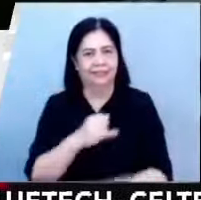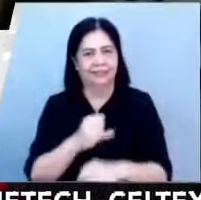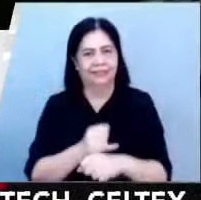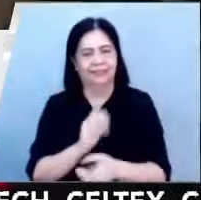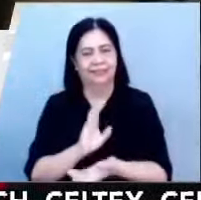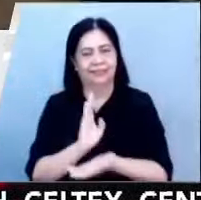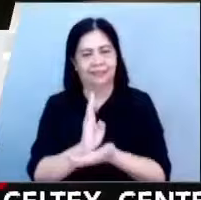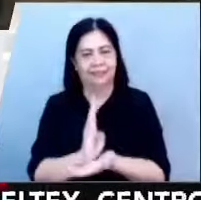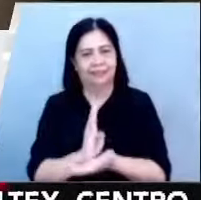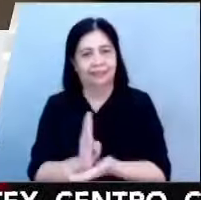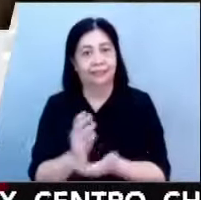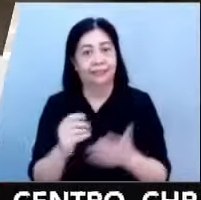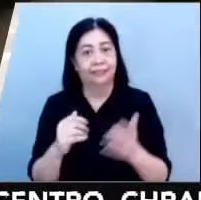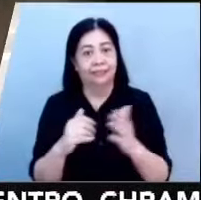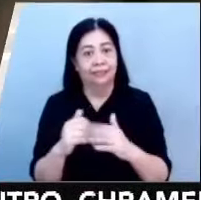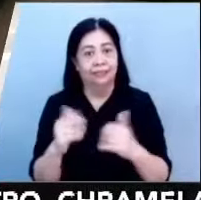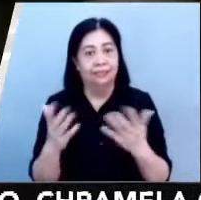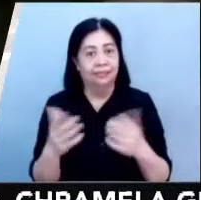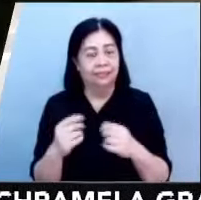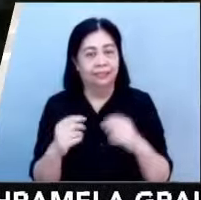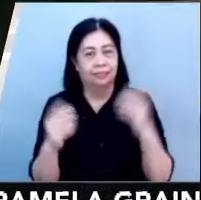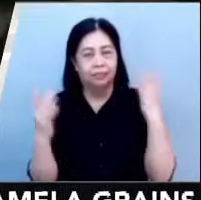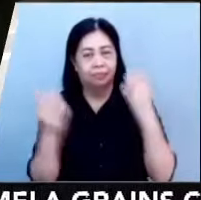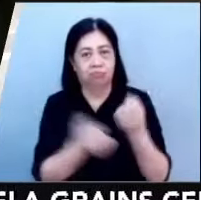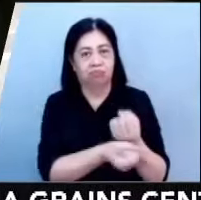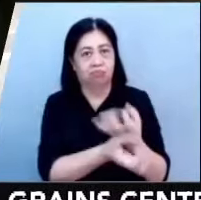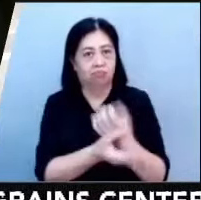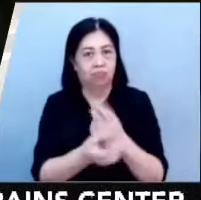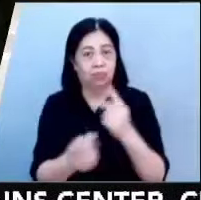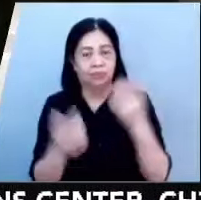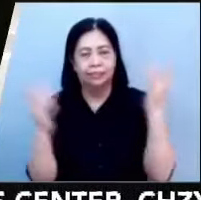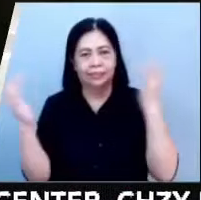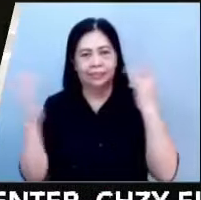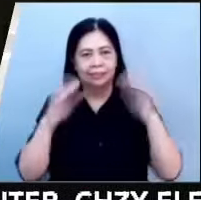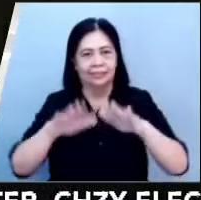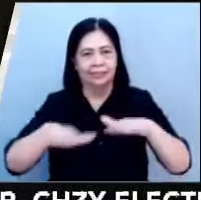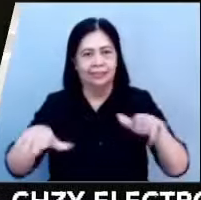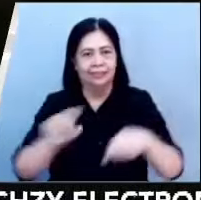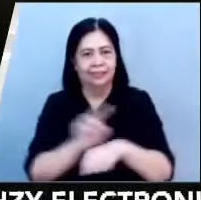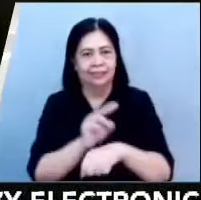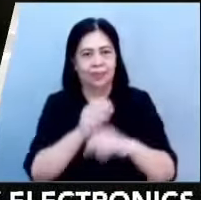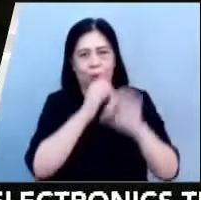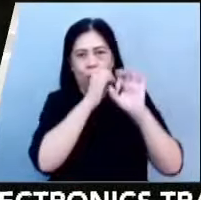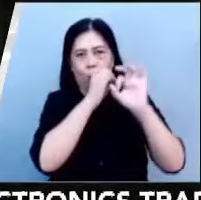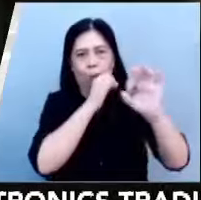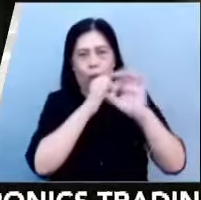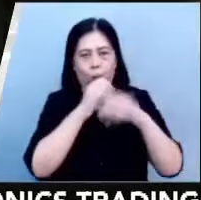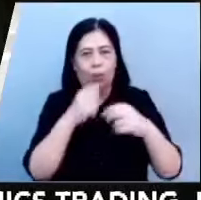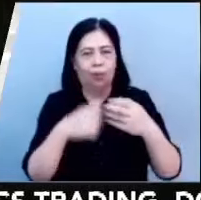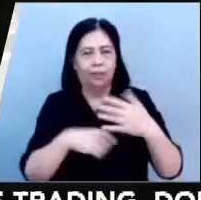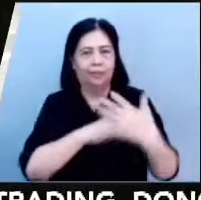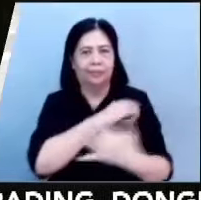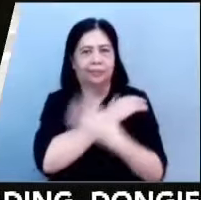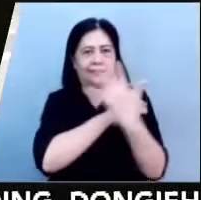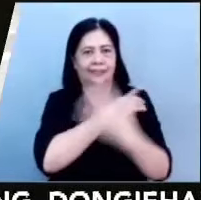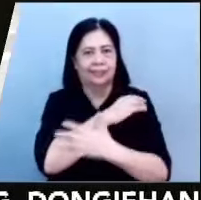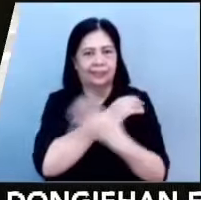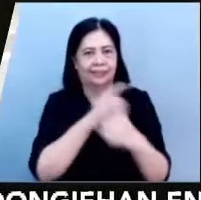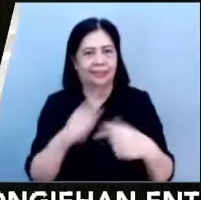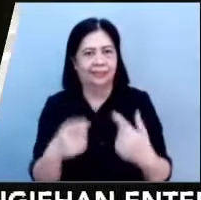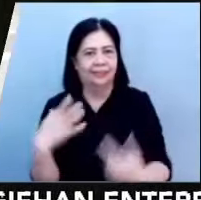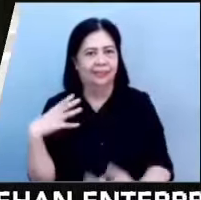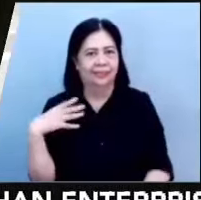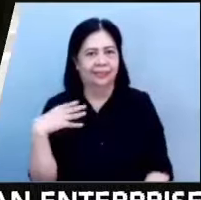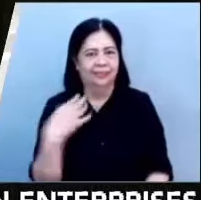Sa halip na magpaputok, nag-ingay ang mga bata gamit ang torotot sa beachfront habang naghihintay sa New Year's